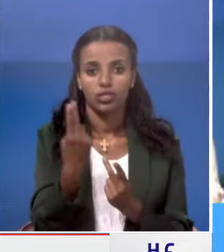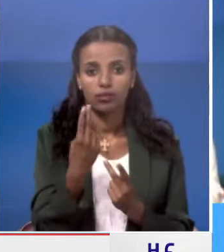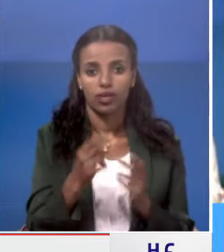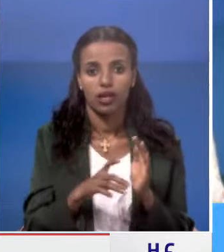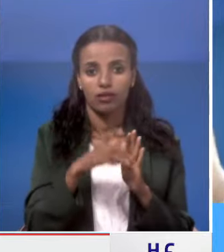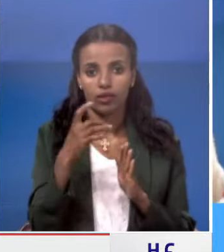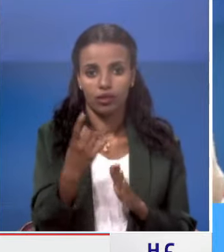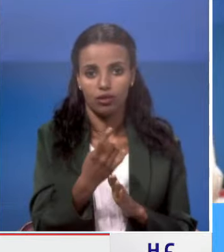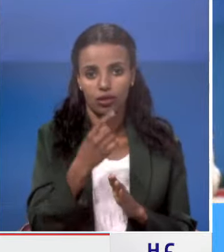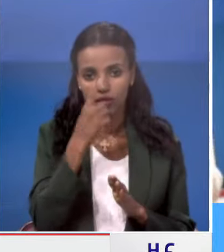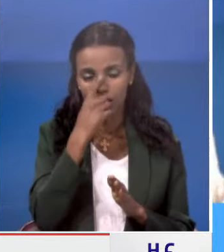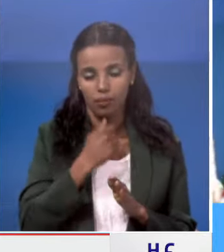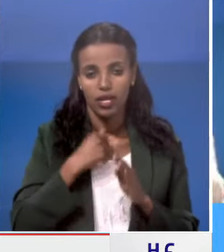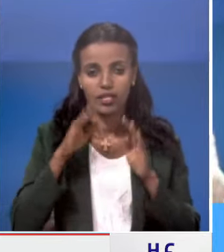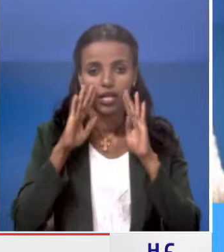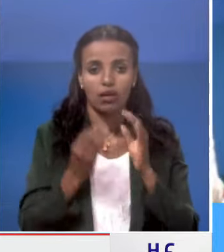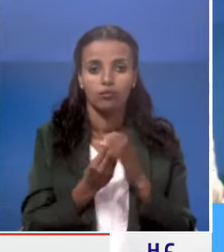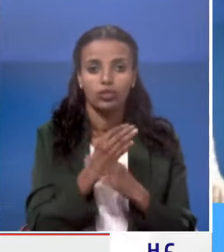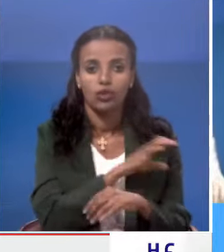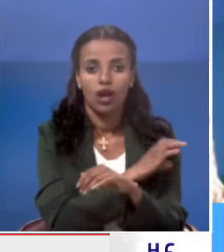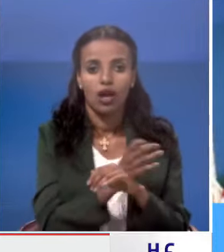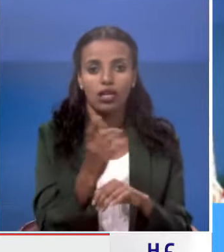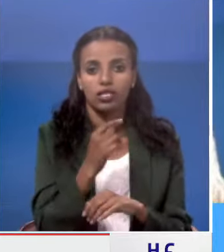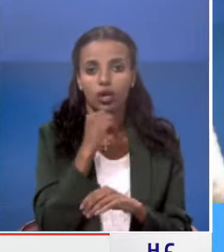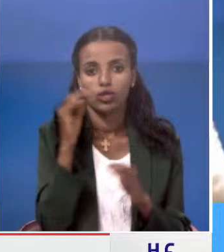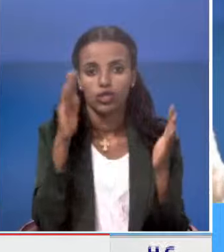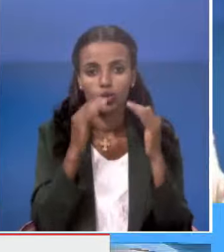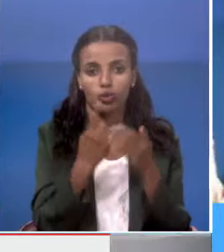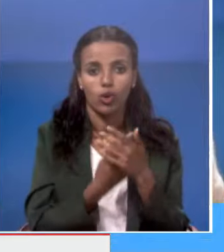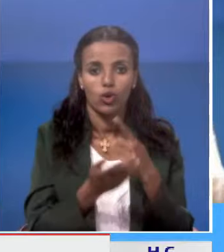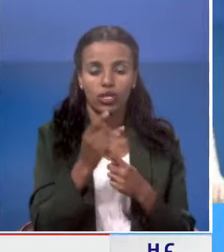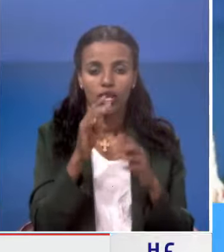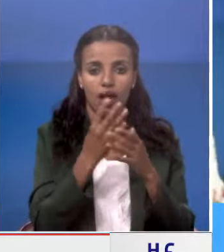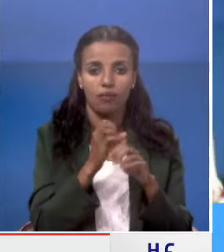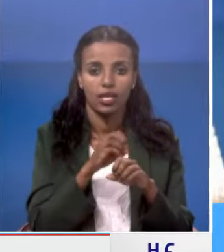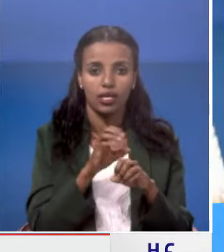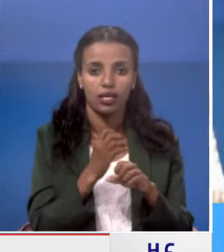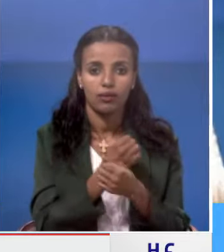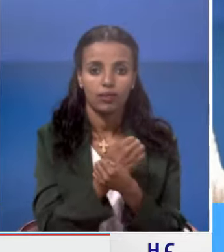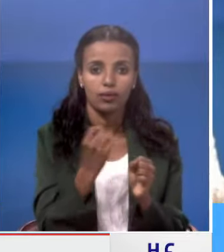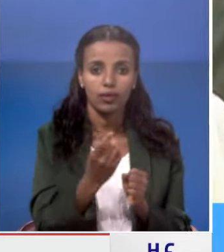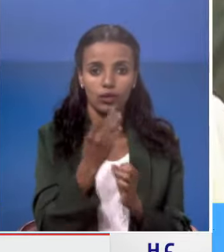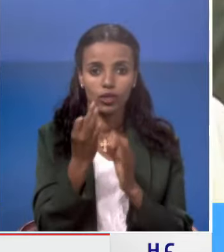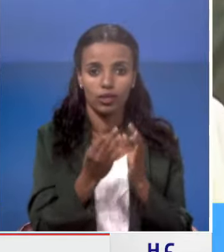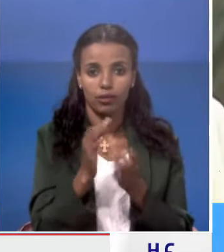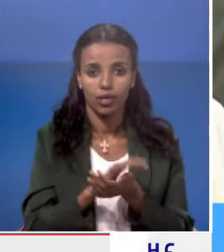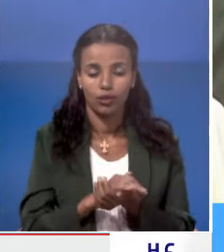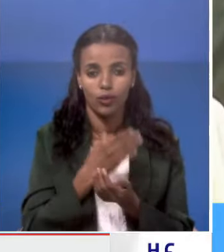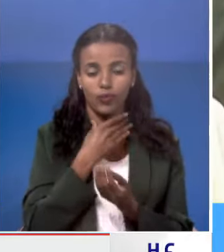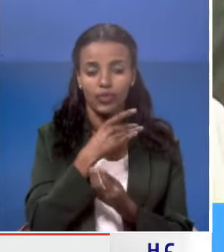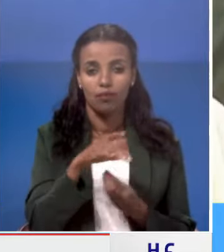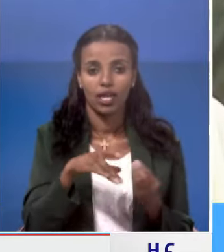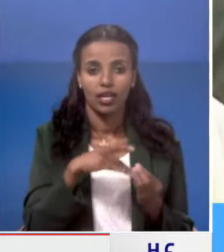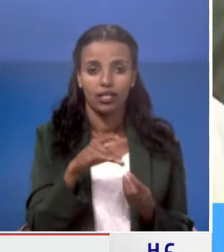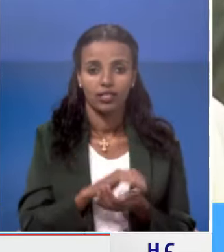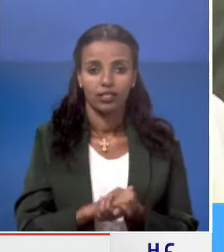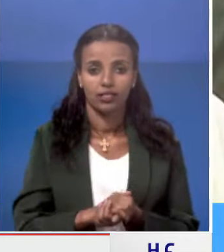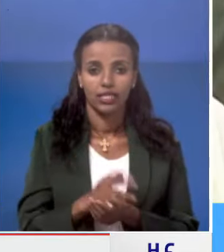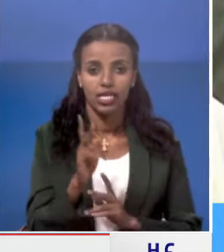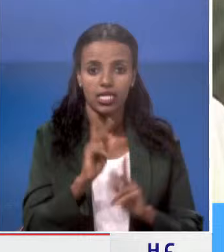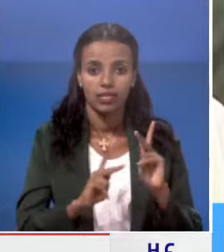እንደሆነም ይታመናል። የሰላም ምንጩ ኃይል ሳይሆን ችግሩን በውይይትና ምክክር መፍታት እንደሆነም ነው የተመላከተውም። የአማራ ክልል